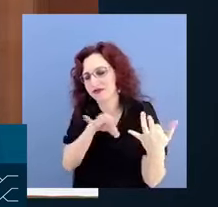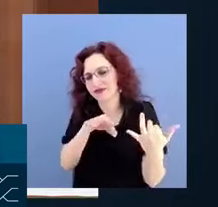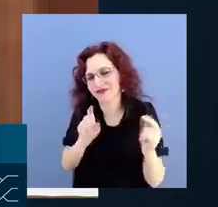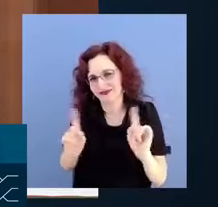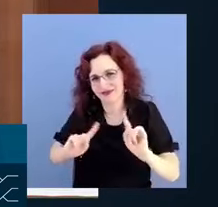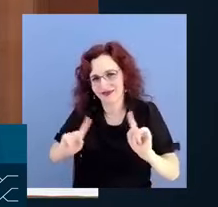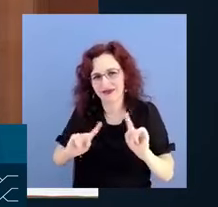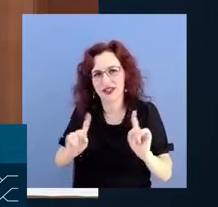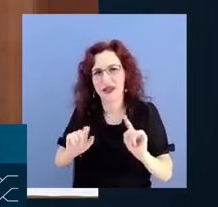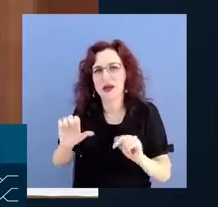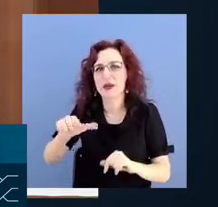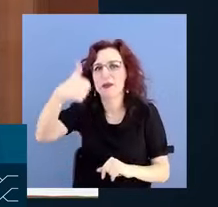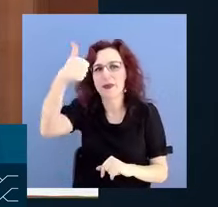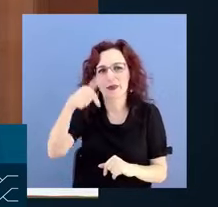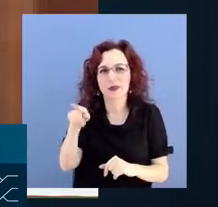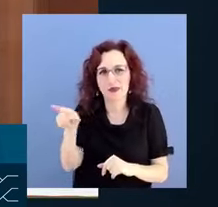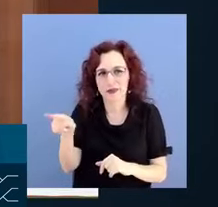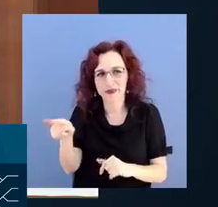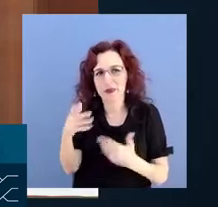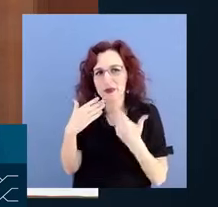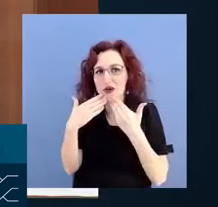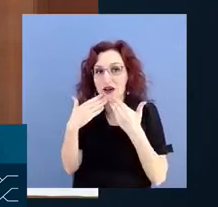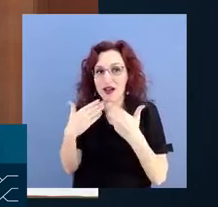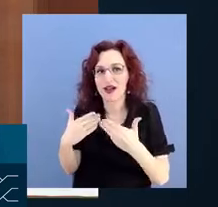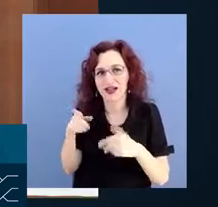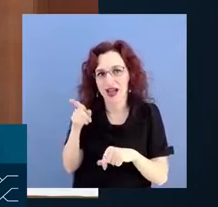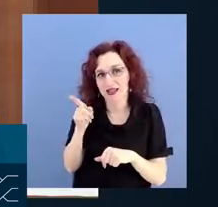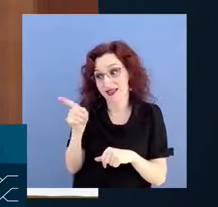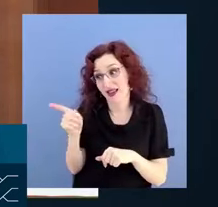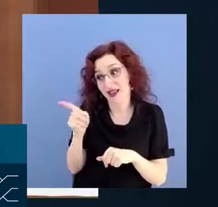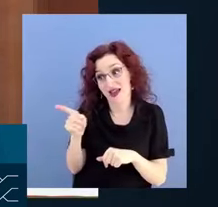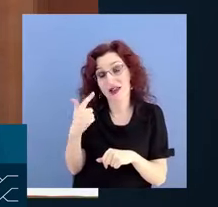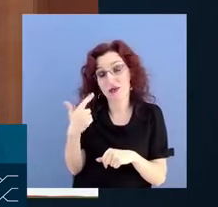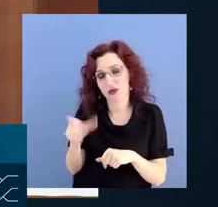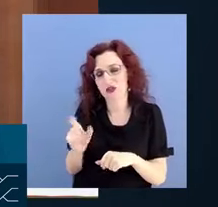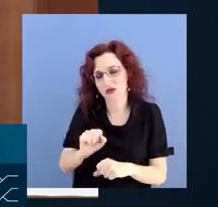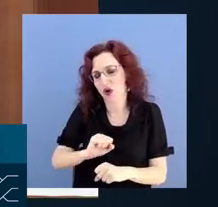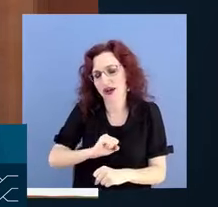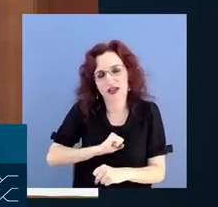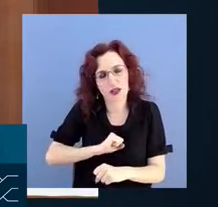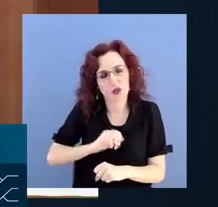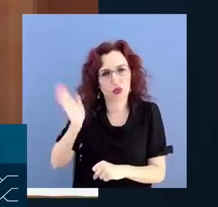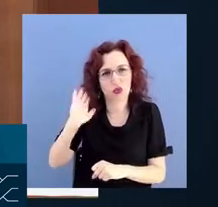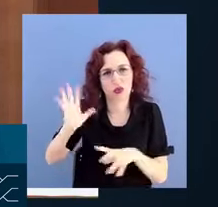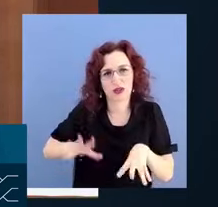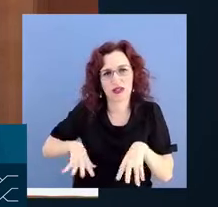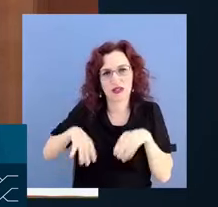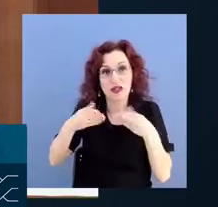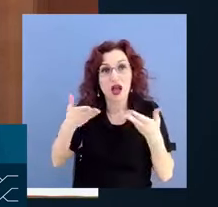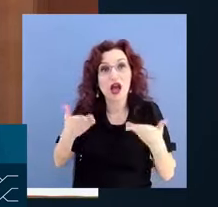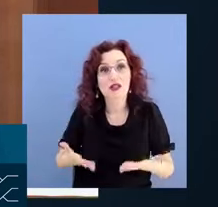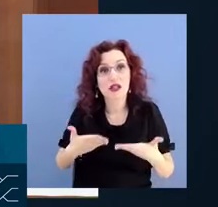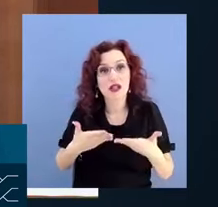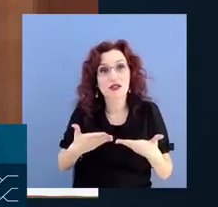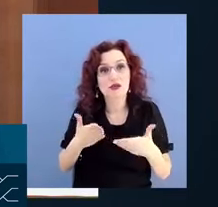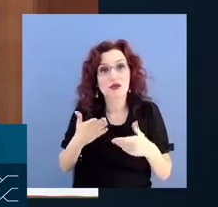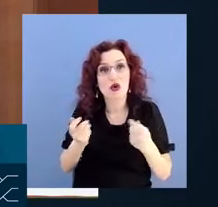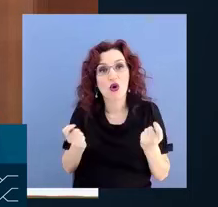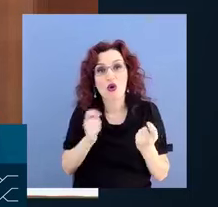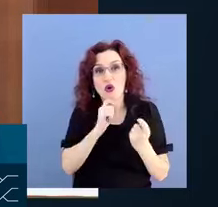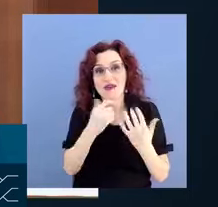che ci ha creduto fin dall'inizio e non a caso oggi la conferenza stampa di presentazione degli sportelli di latina e frosinone dell'ente bilaterale